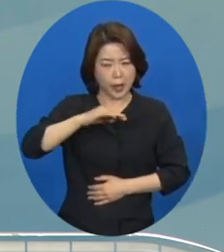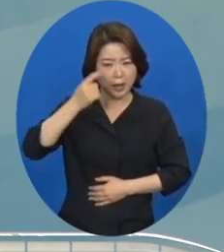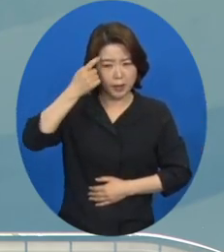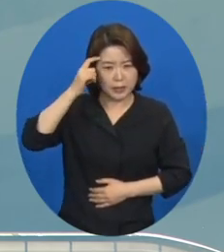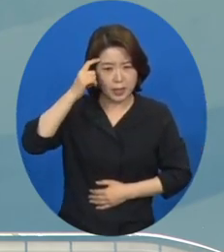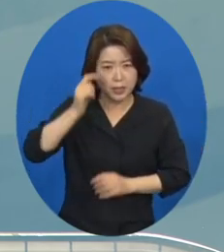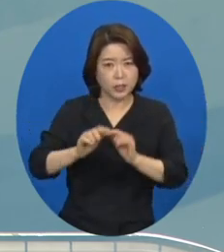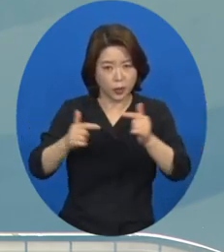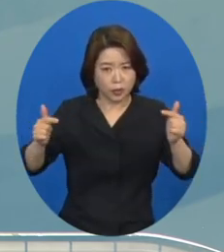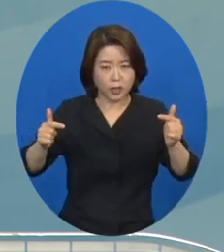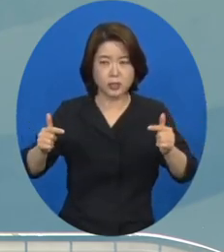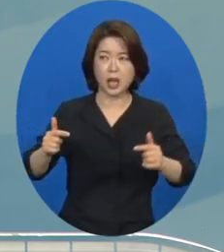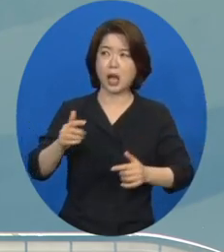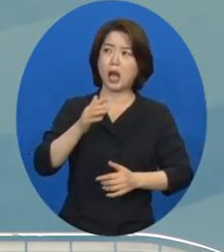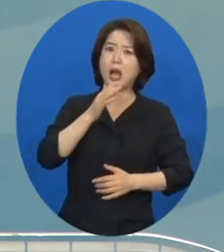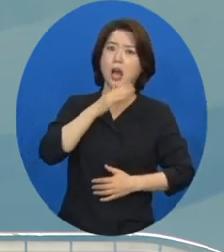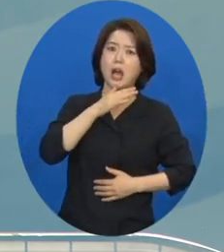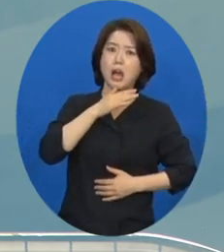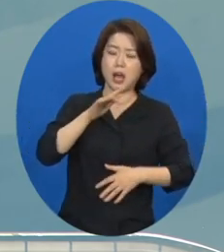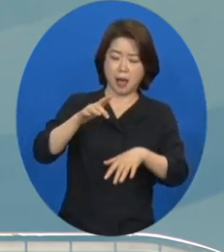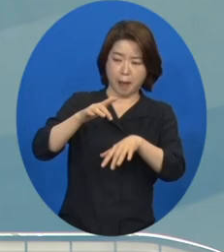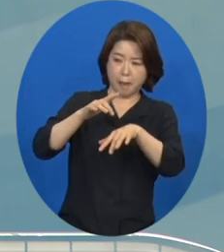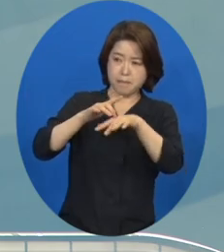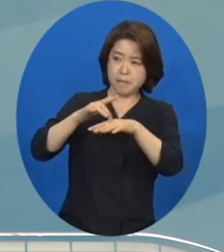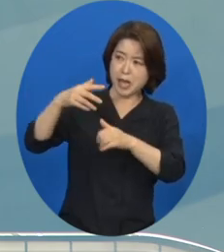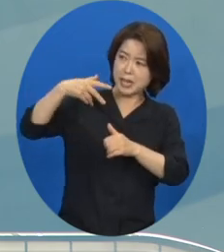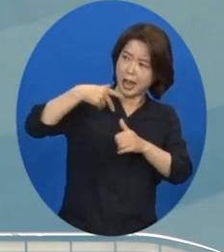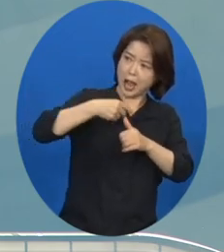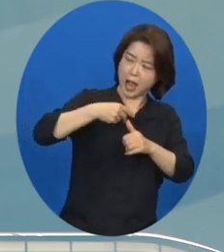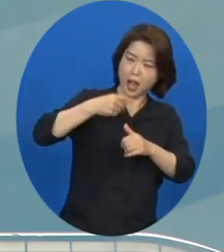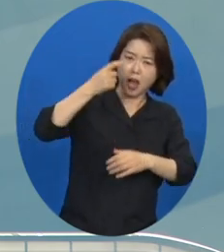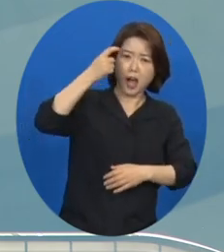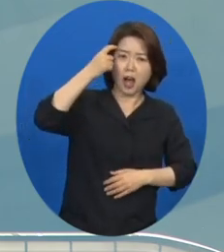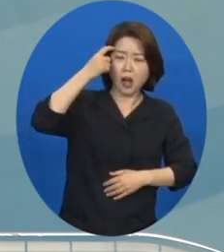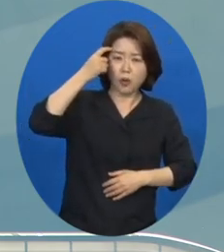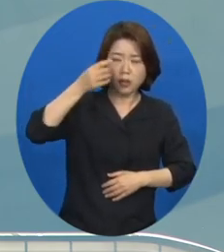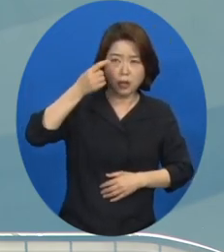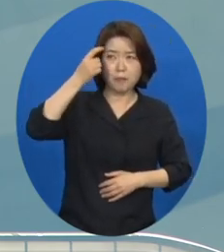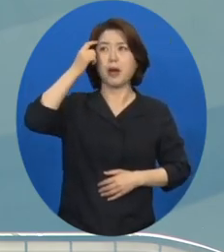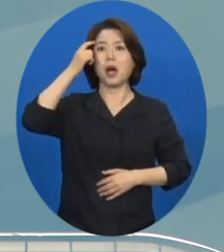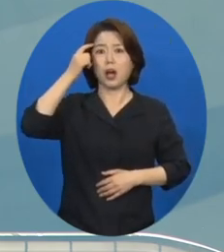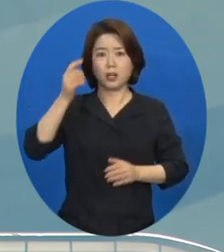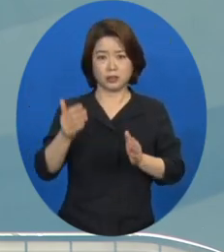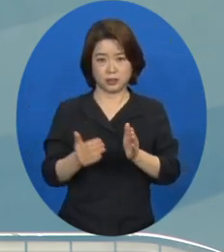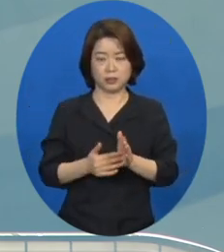생각들이 마귀가 넣어준 생각이라는 사실을 깨달은 거예요.